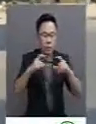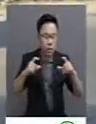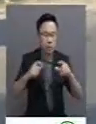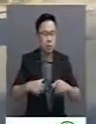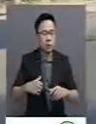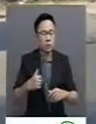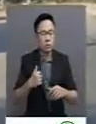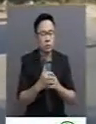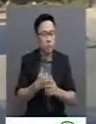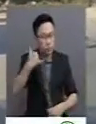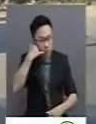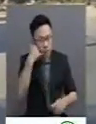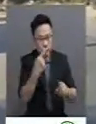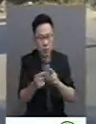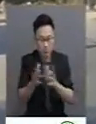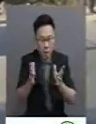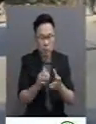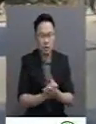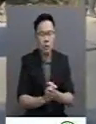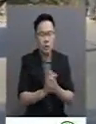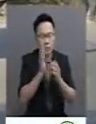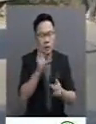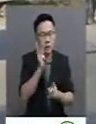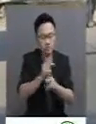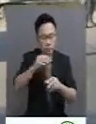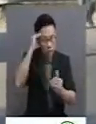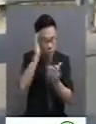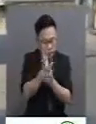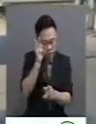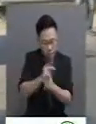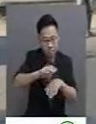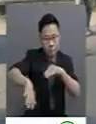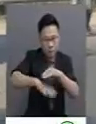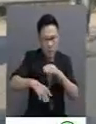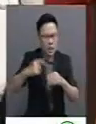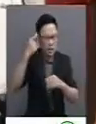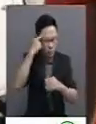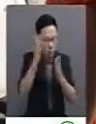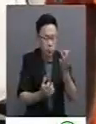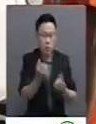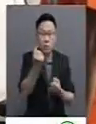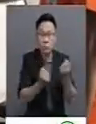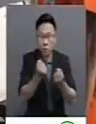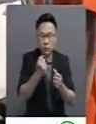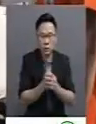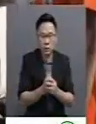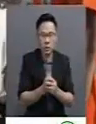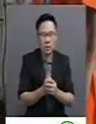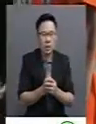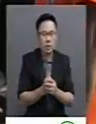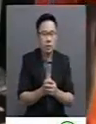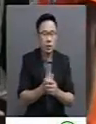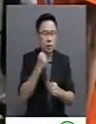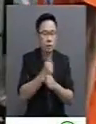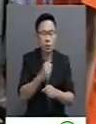เสิร์ตตกอยู่ค่อนข้างมากเลยฮะเจ้าที่ก็เลยเก็บไว้เป็นหลักฐานเบื้องต้นคาดว่าคนขับรถคันดังกล่าวเนี่ยน่าจะเลิกจาก